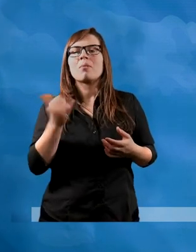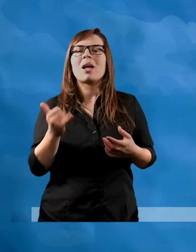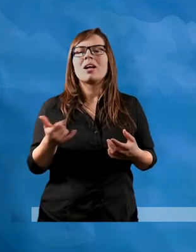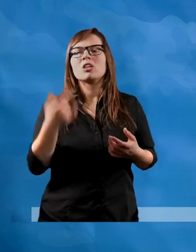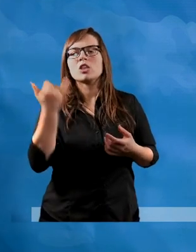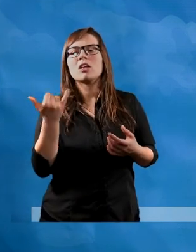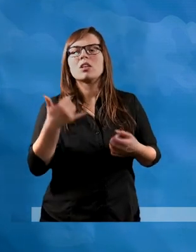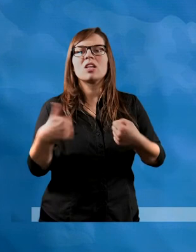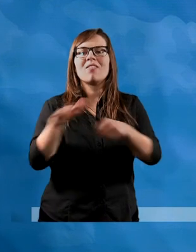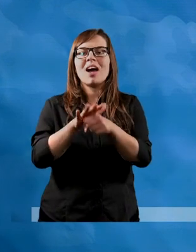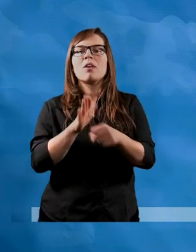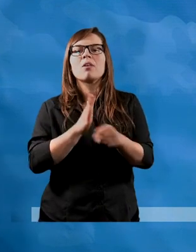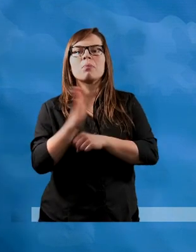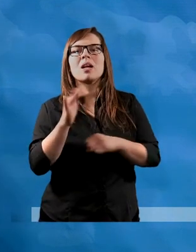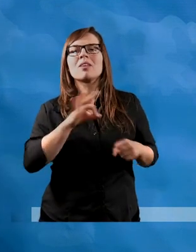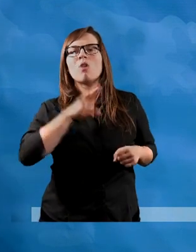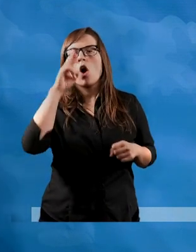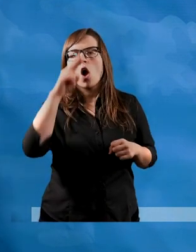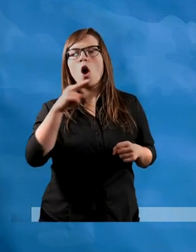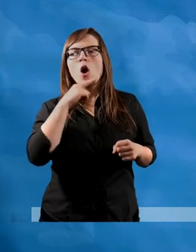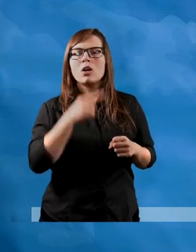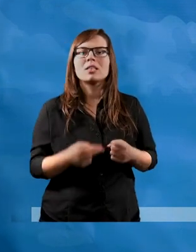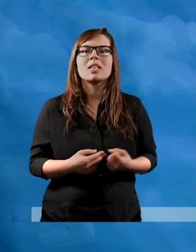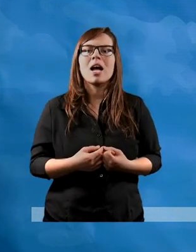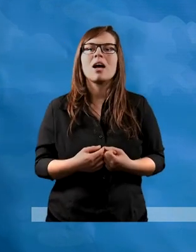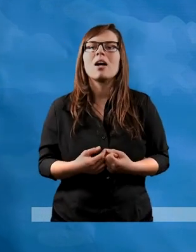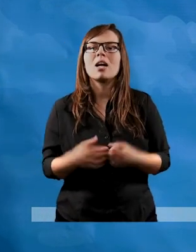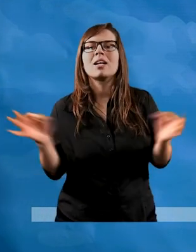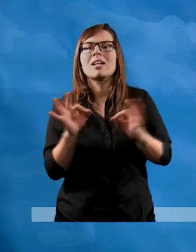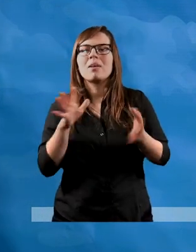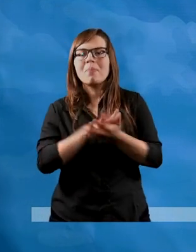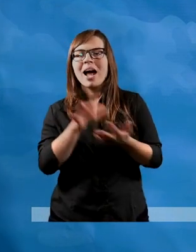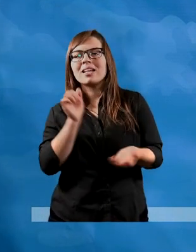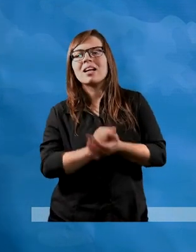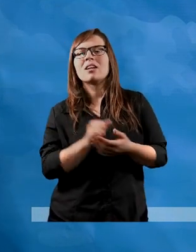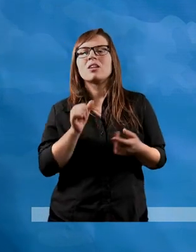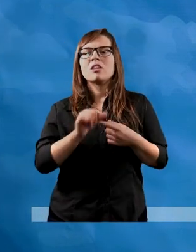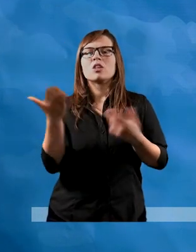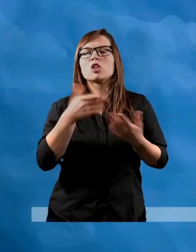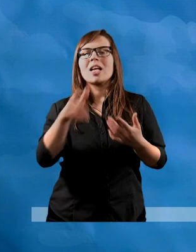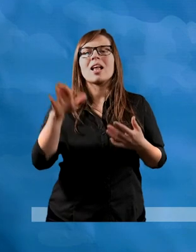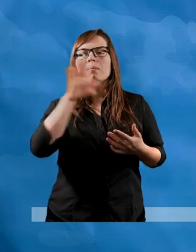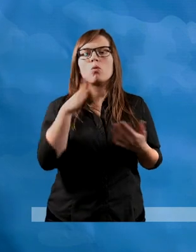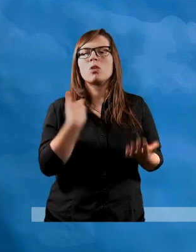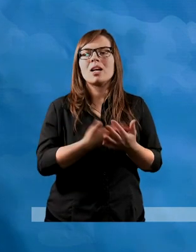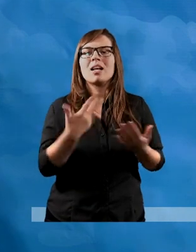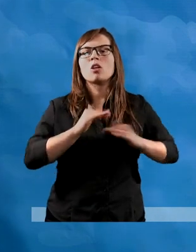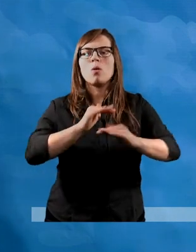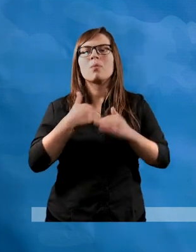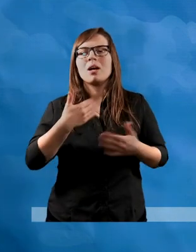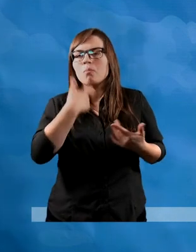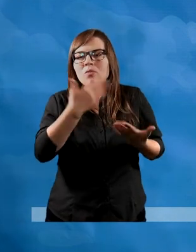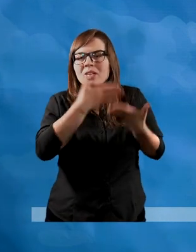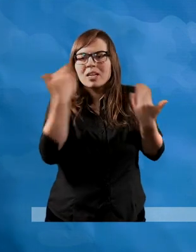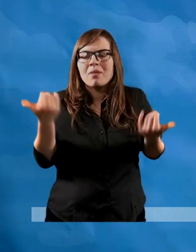jakieś dziecko jest gwałcone przez swojego ojca, zmasakrowane, i gdzie był Bóg, dlaczego nie obronił? Ja